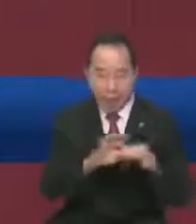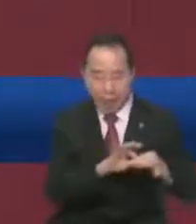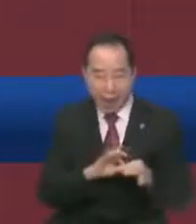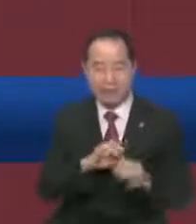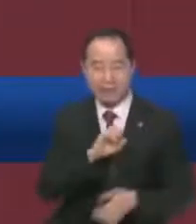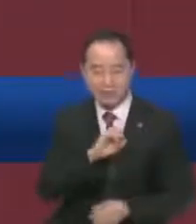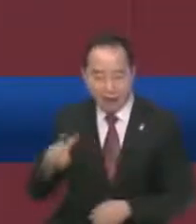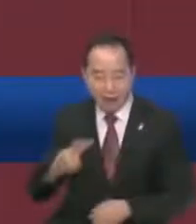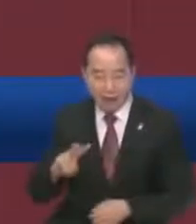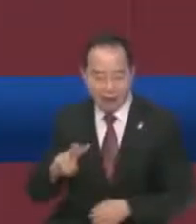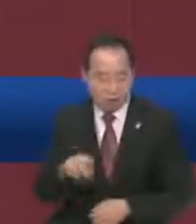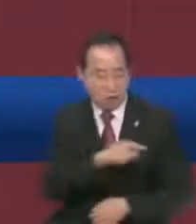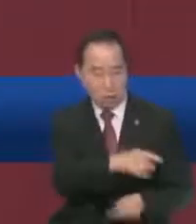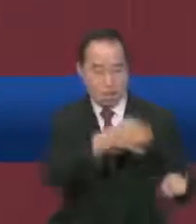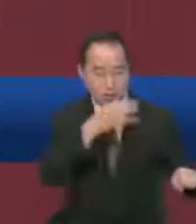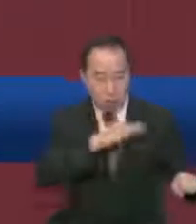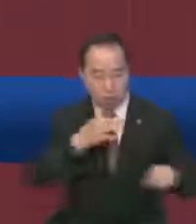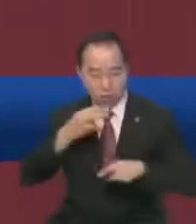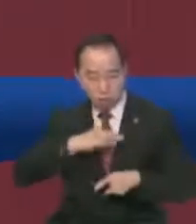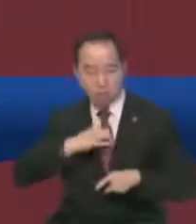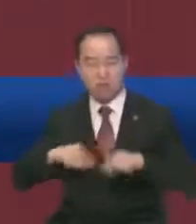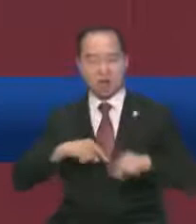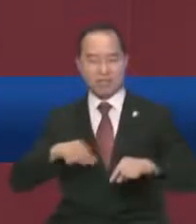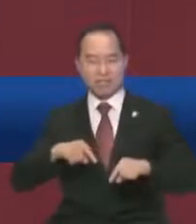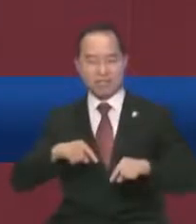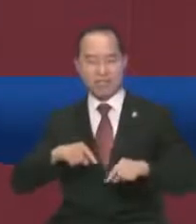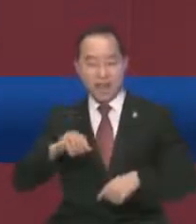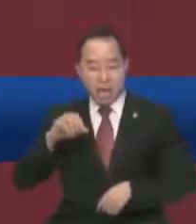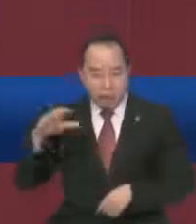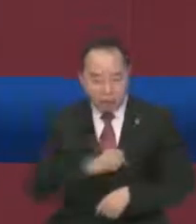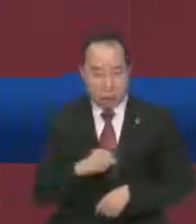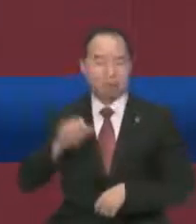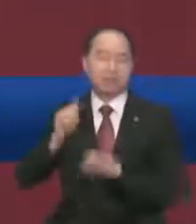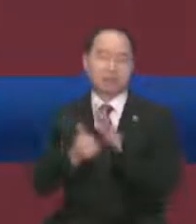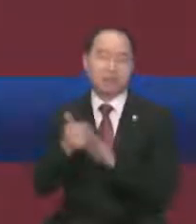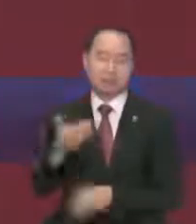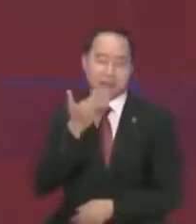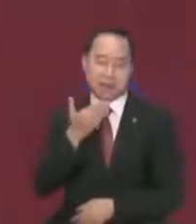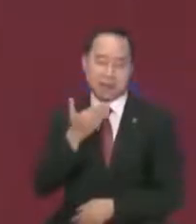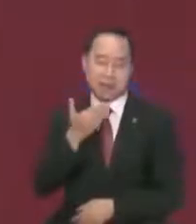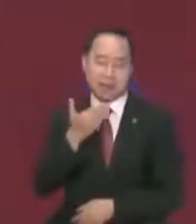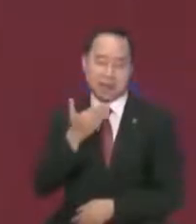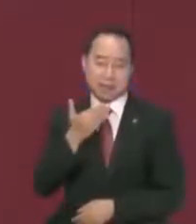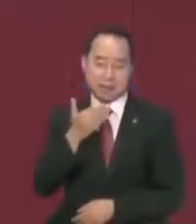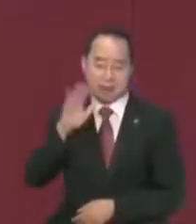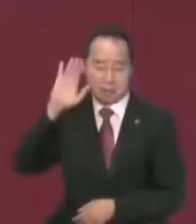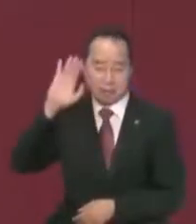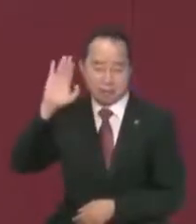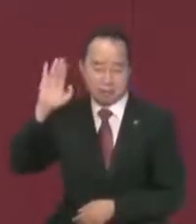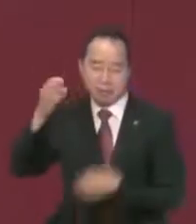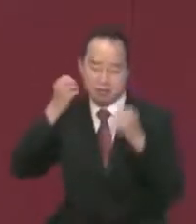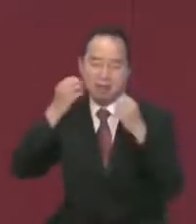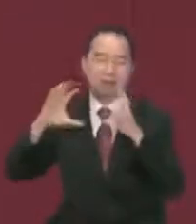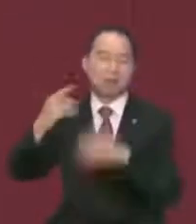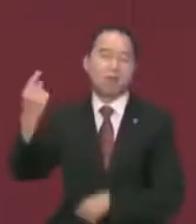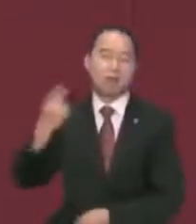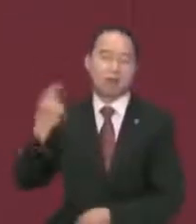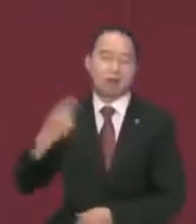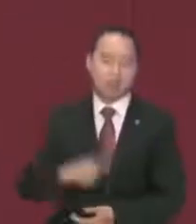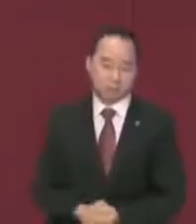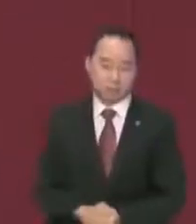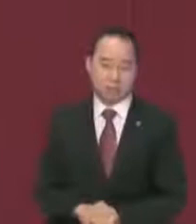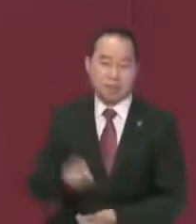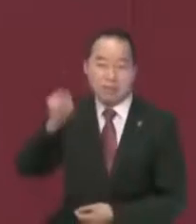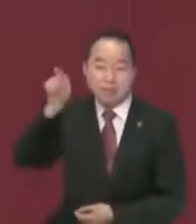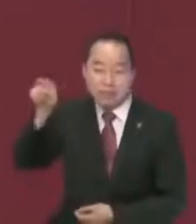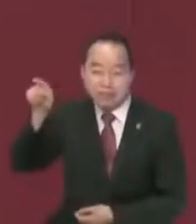윈윈윈의 정치가 희망을 만들 수 있다고 믿습니다. 머지않아 우리는 새로운 세상을 만날 것입니다. 그